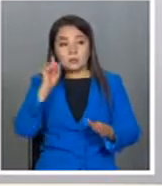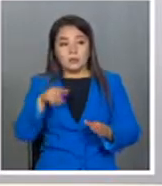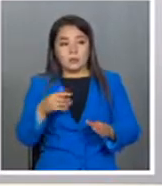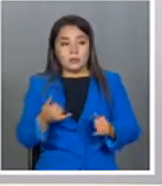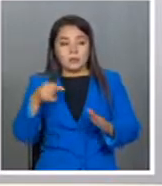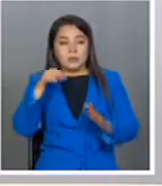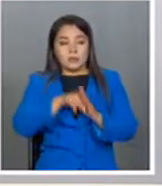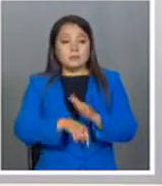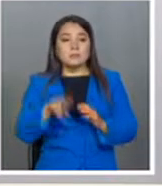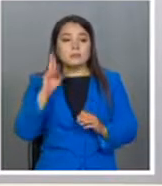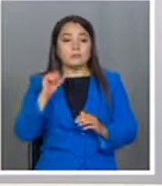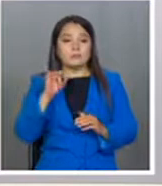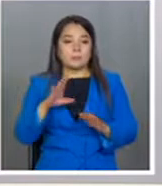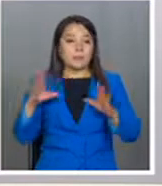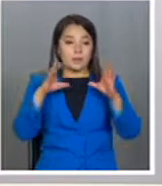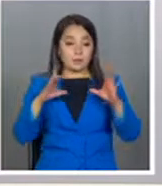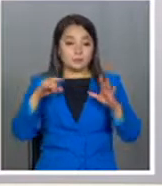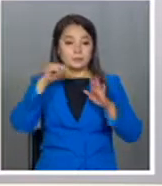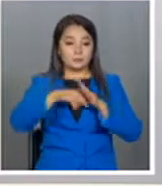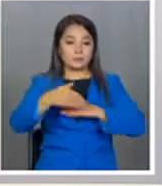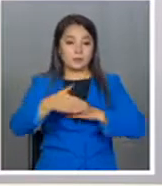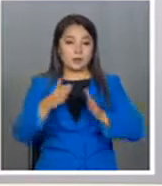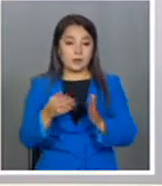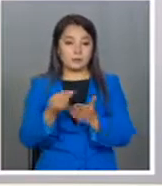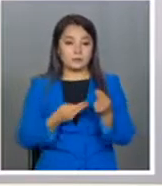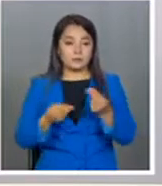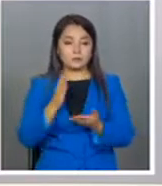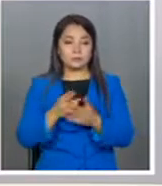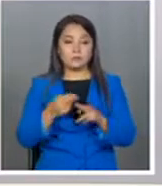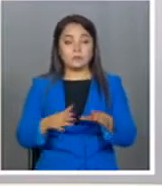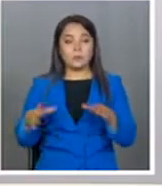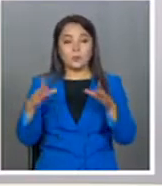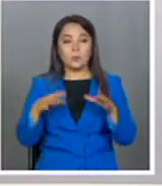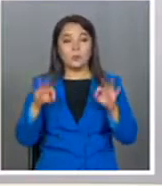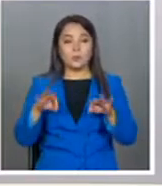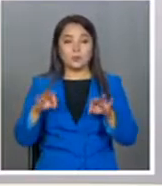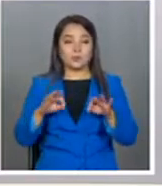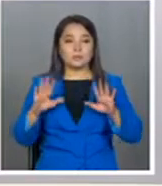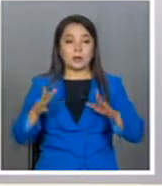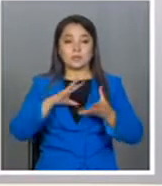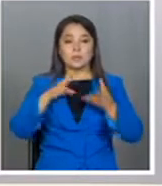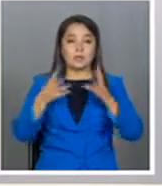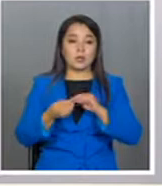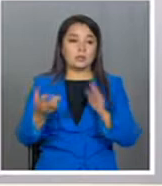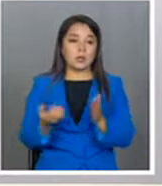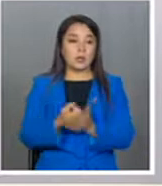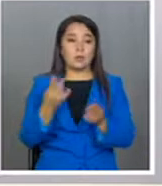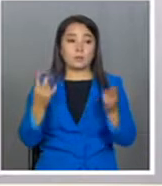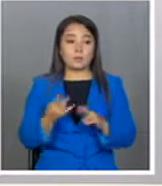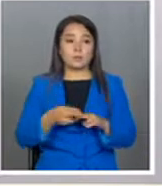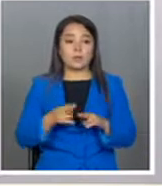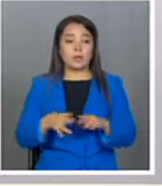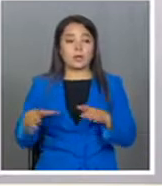ішіне квадрат салынған. Яғни біз осы дөңгелектің ішіндегі боялған бөліктің ауданын табу үшін, біз